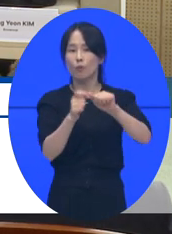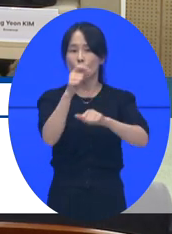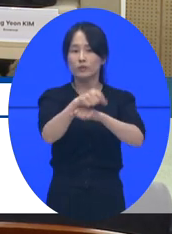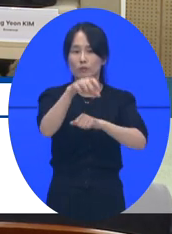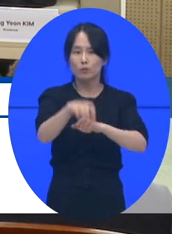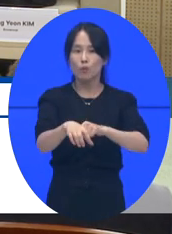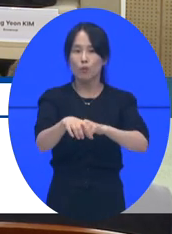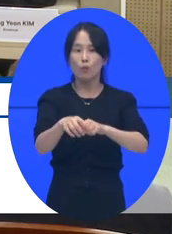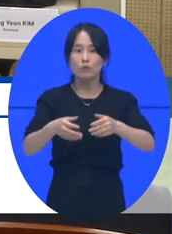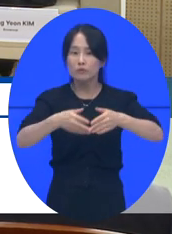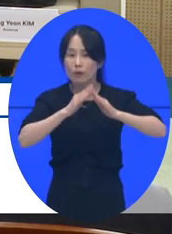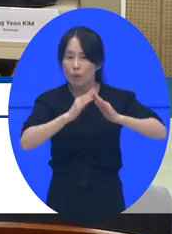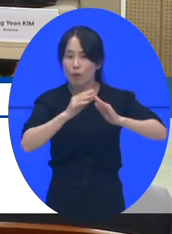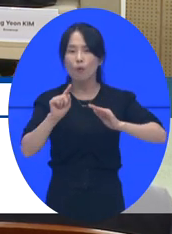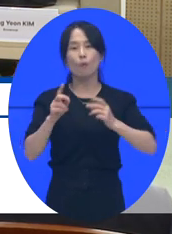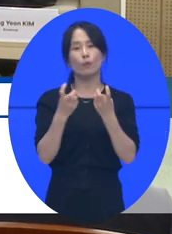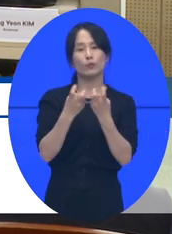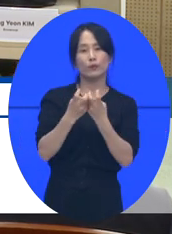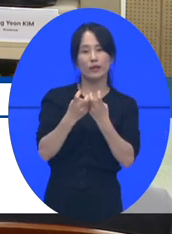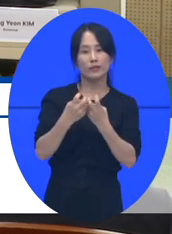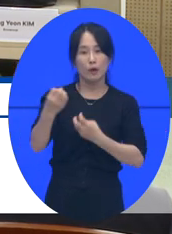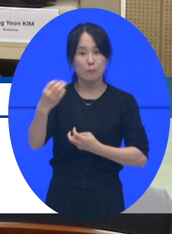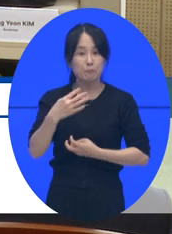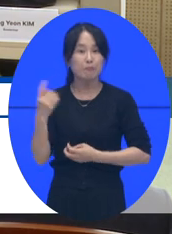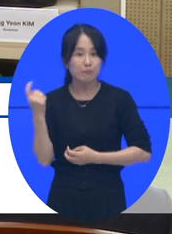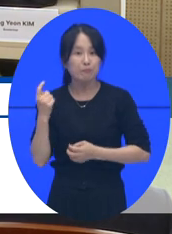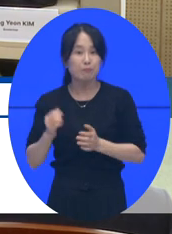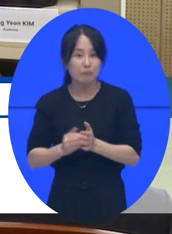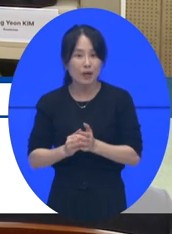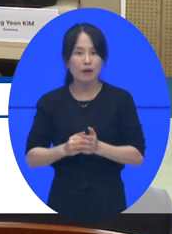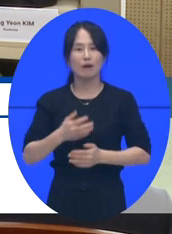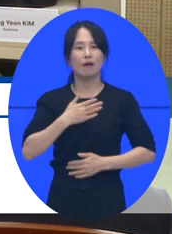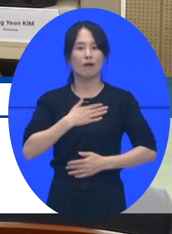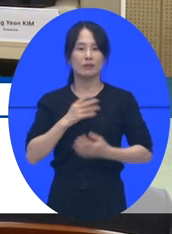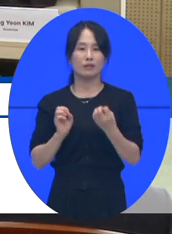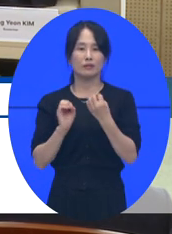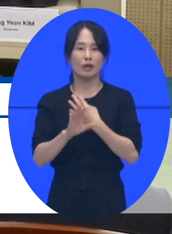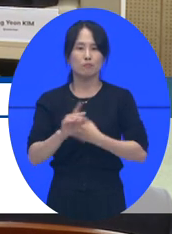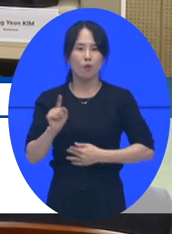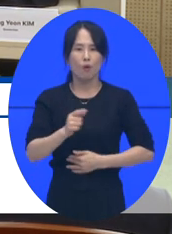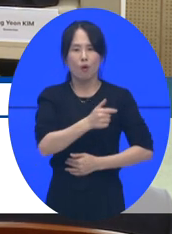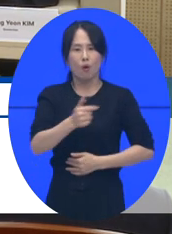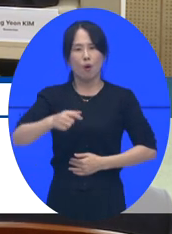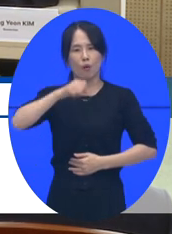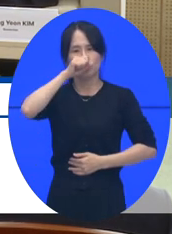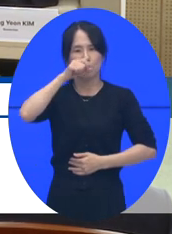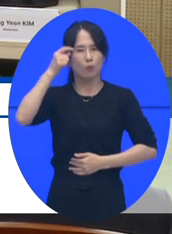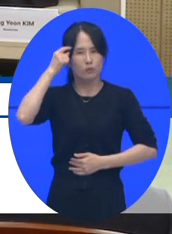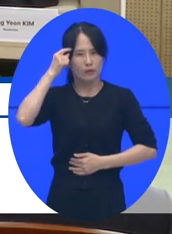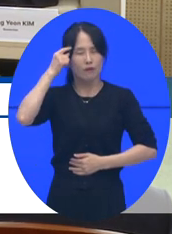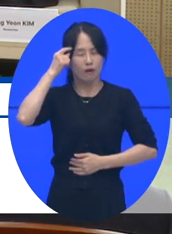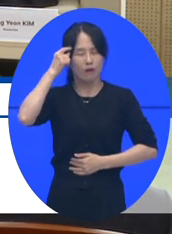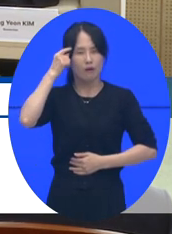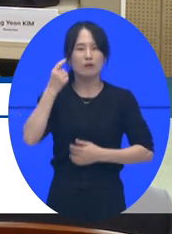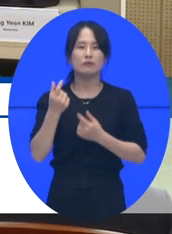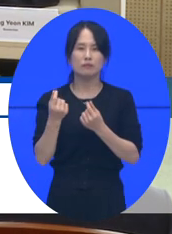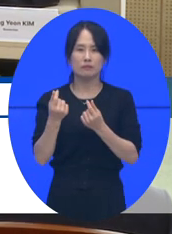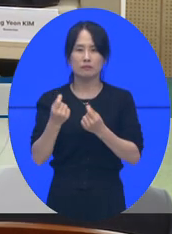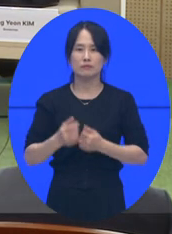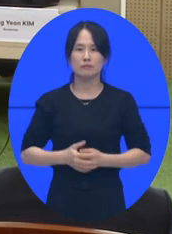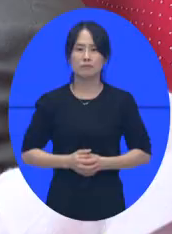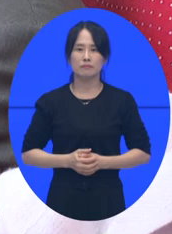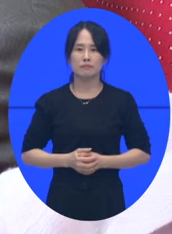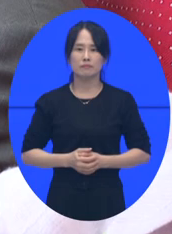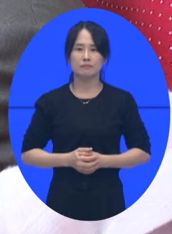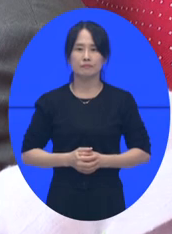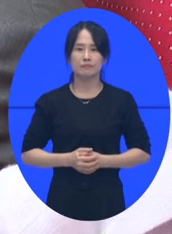유엔의 제5사무국을 유치하면 어떻겠느냐는 얘기를 하셨어요. 저는 그 답을 하면서 굉장히 좋은 생각이라는 생각이